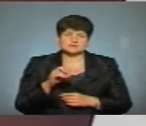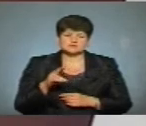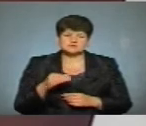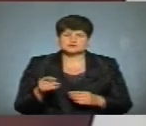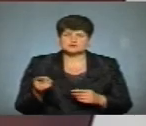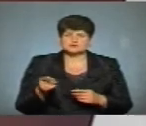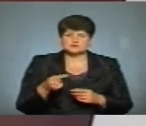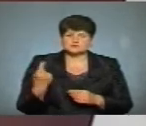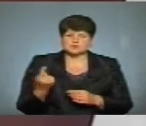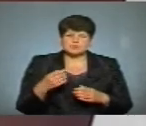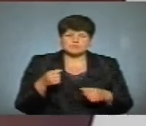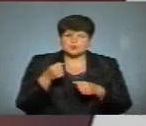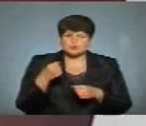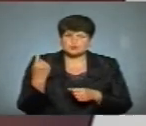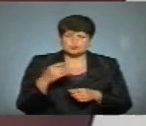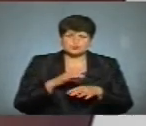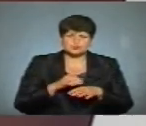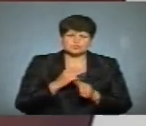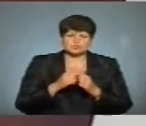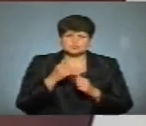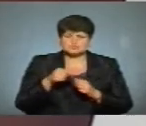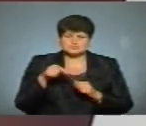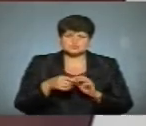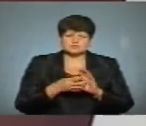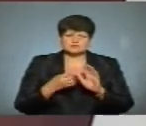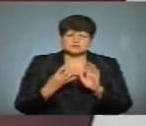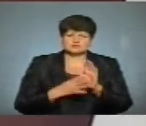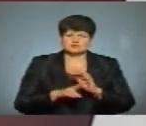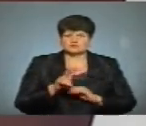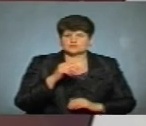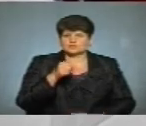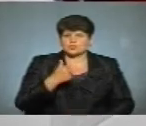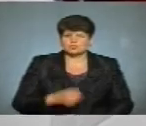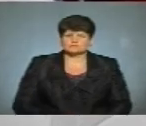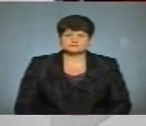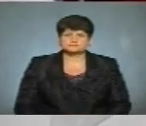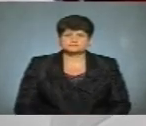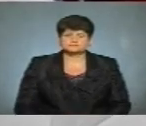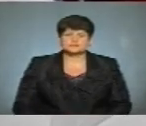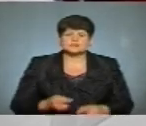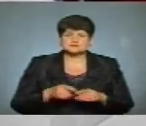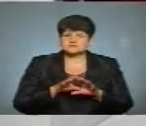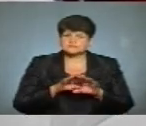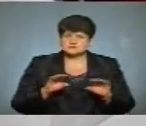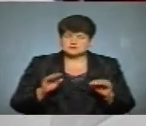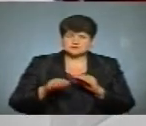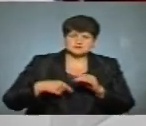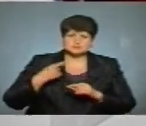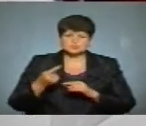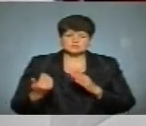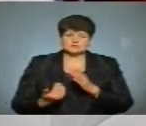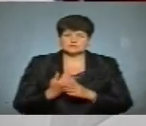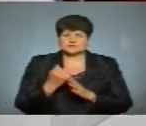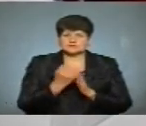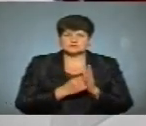на Тернопільщині Кубок області проводять щороку із 1992 року. На цьому у мене все. Наступний випуск новин на